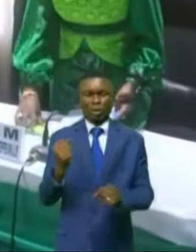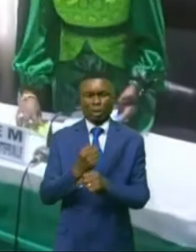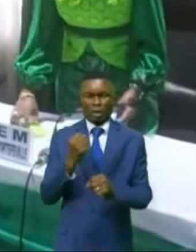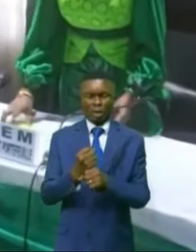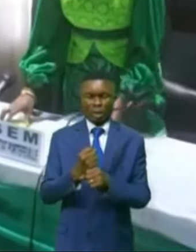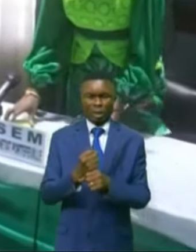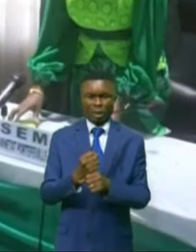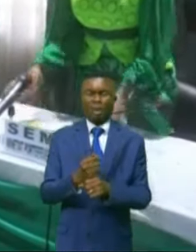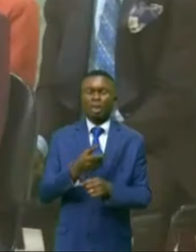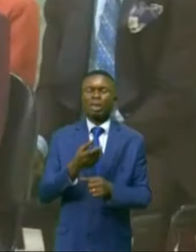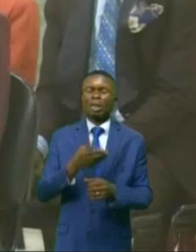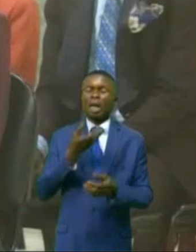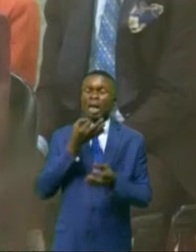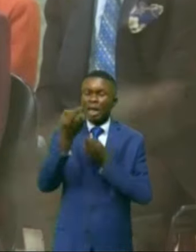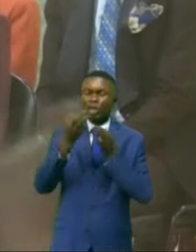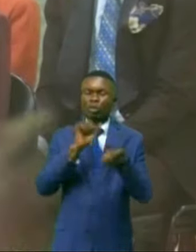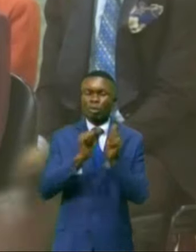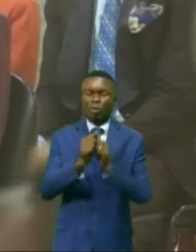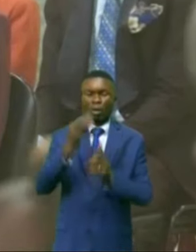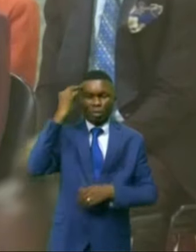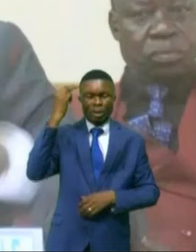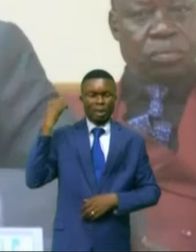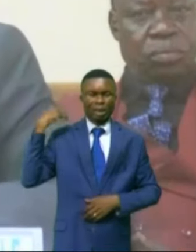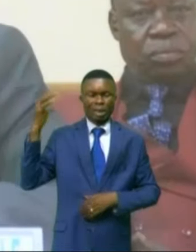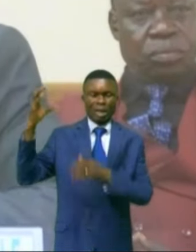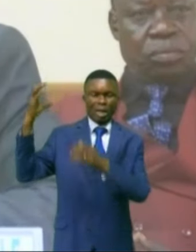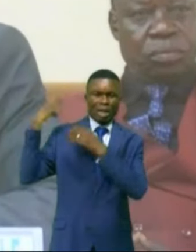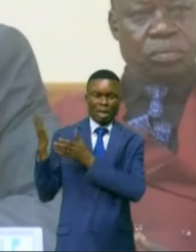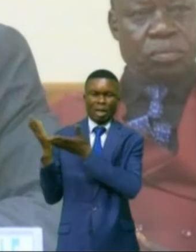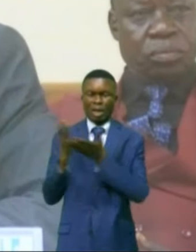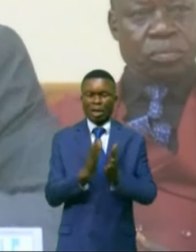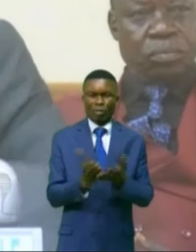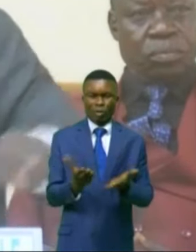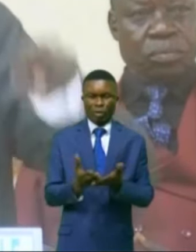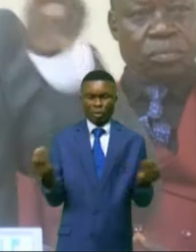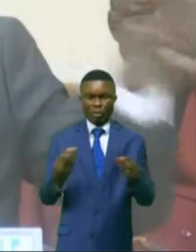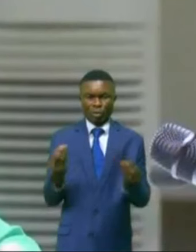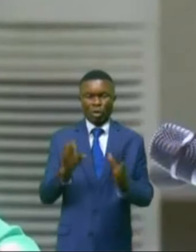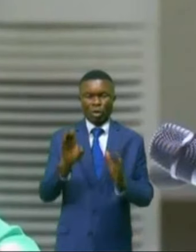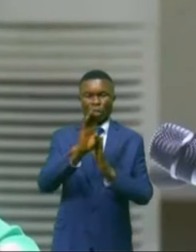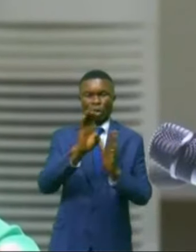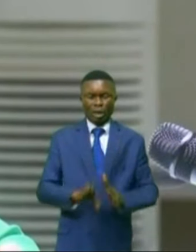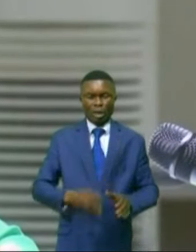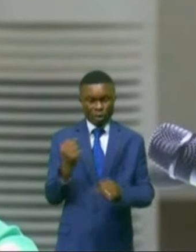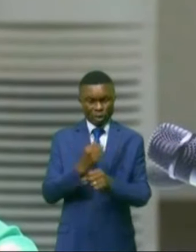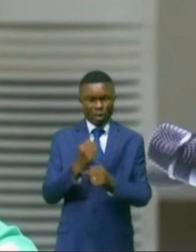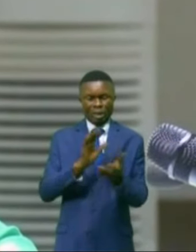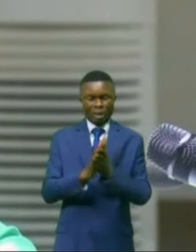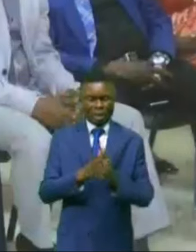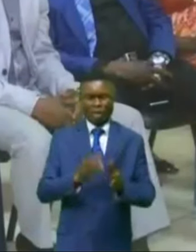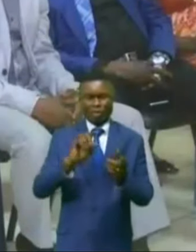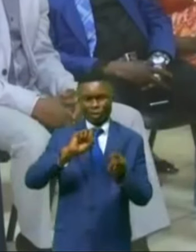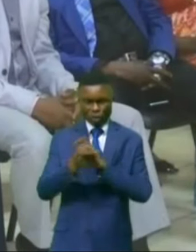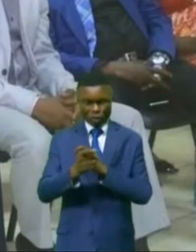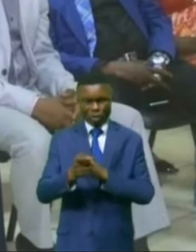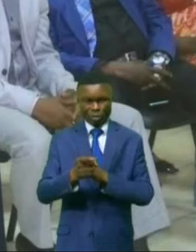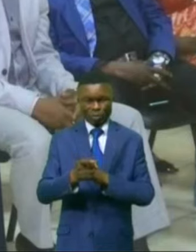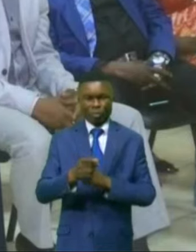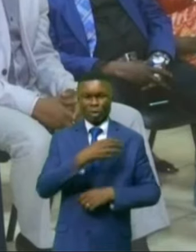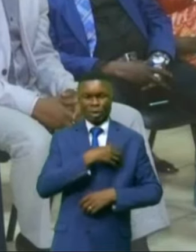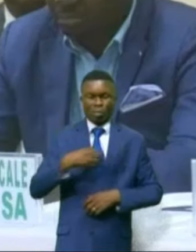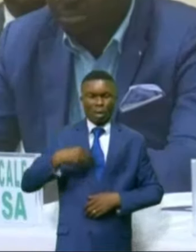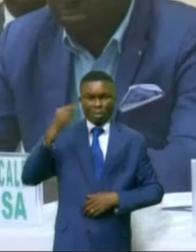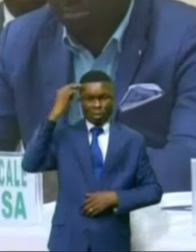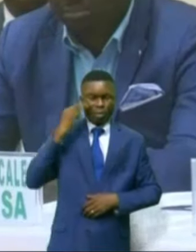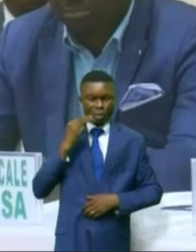fait part de leur doléance à la ministre d'État en charge du portefeuille afin que les conditions de leur travail soient améliorées. La patronne des